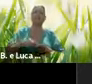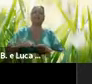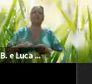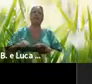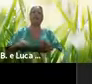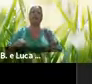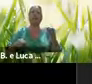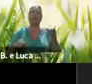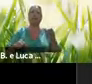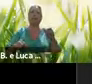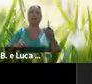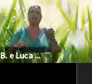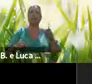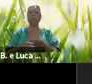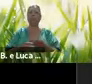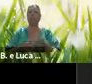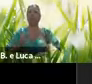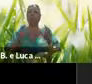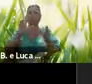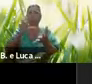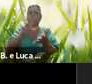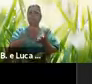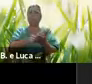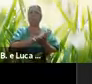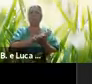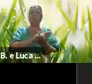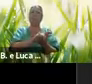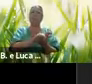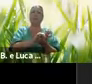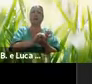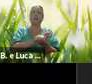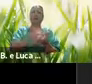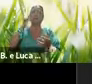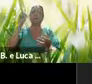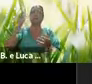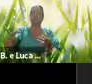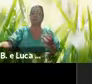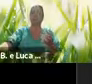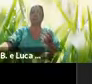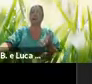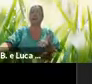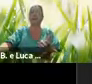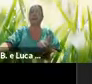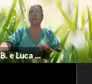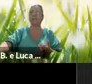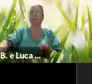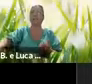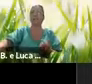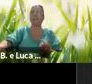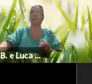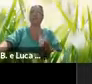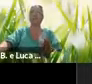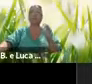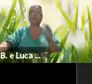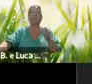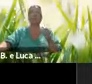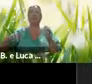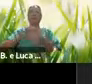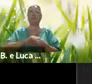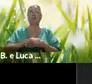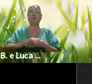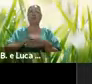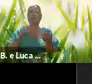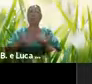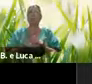divina. E la tua, tu sei una peça fondamentale per curare la Terra. Noi